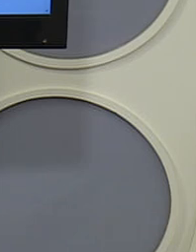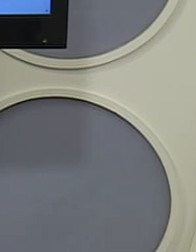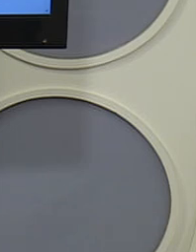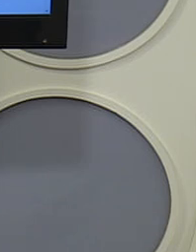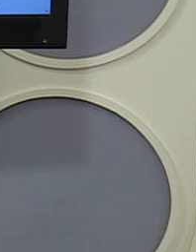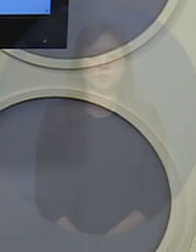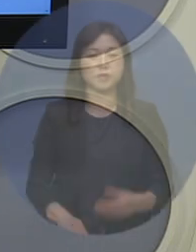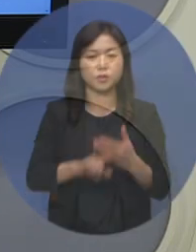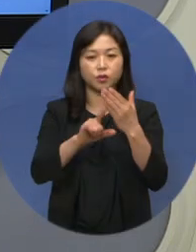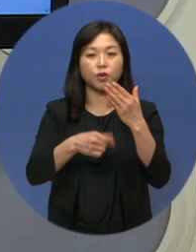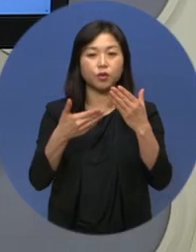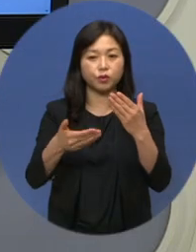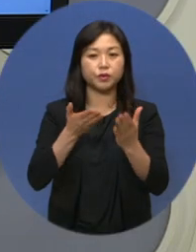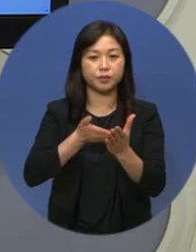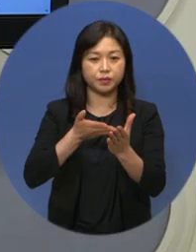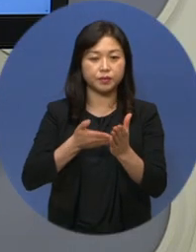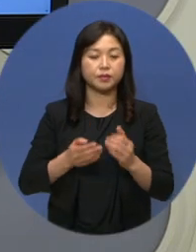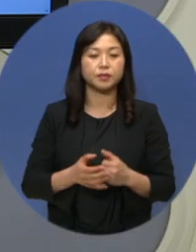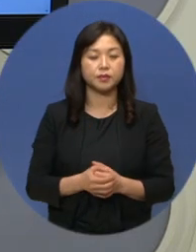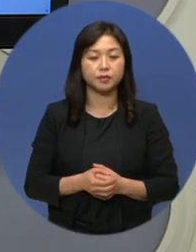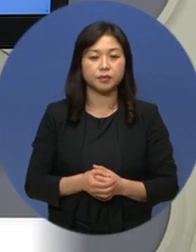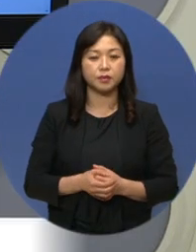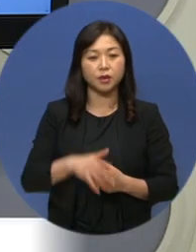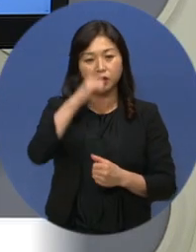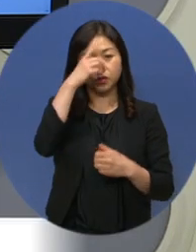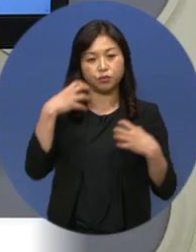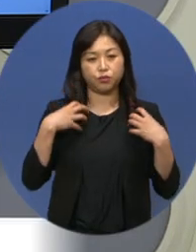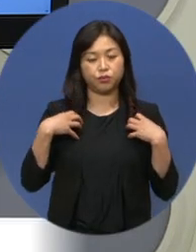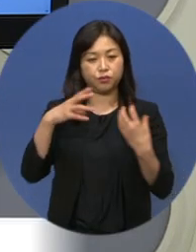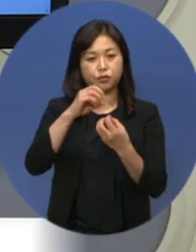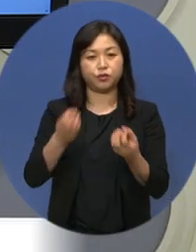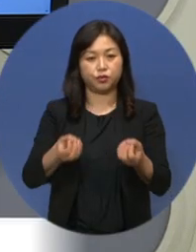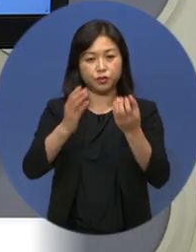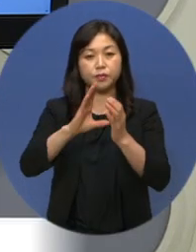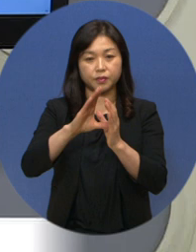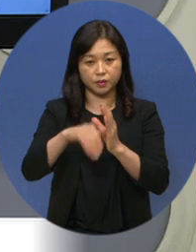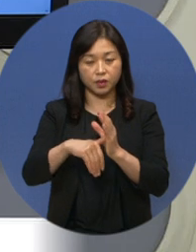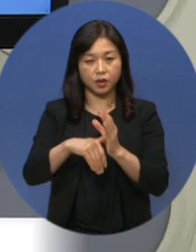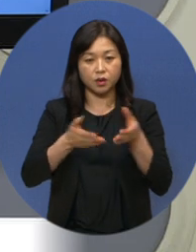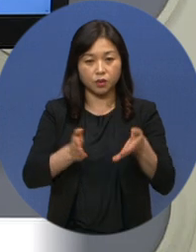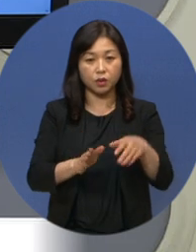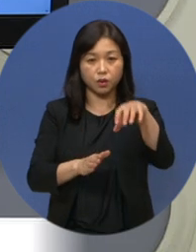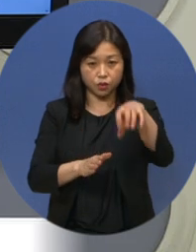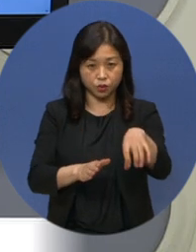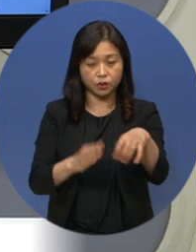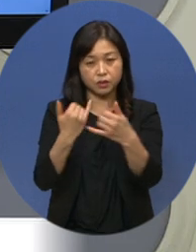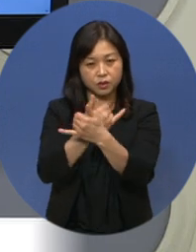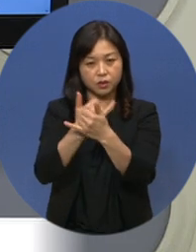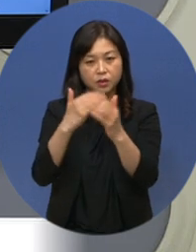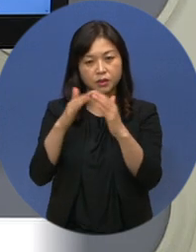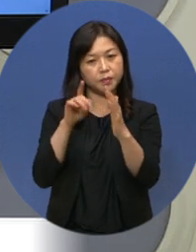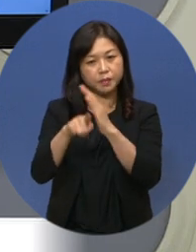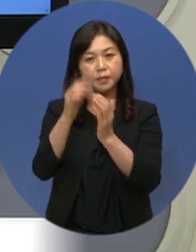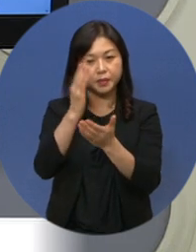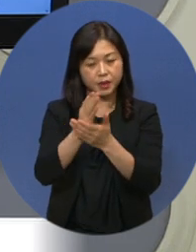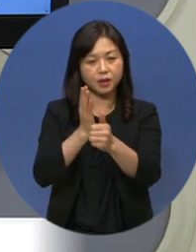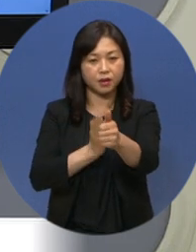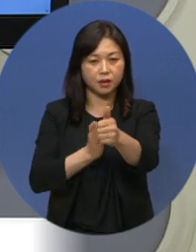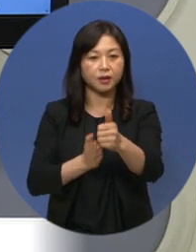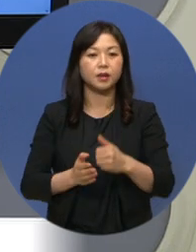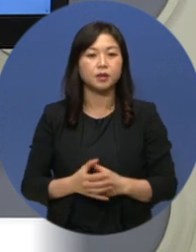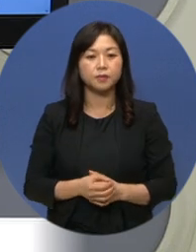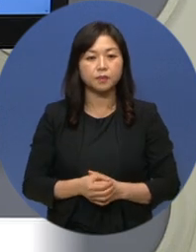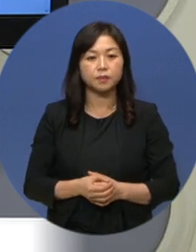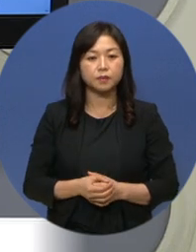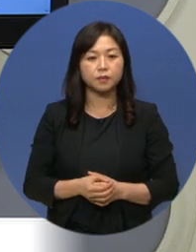9월 9일 만만한 있습니다 정부가 추석 명절을 앞두고 고양과 친지 방문을 자제를 권고했습니다